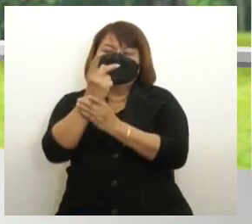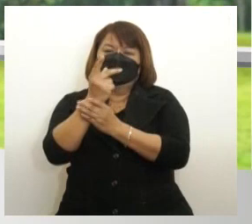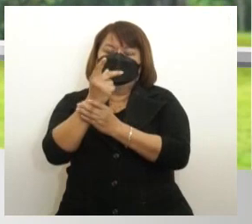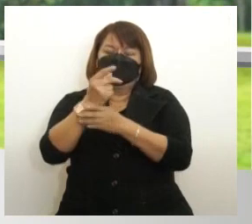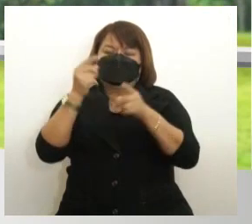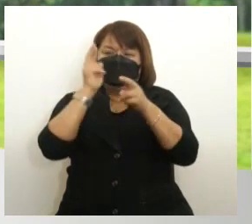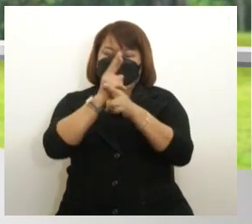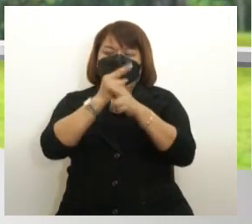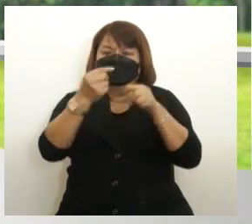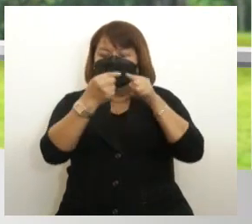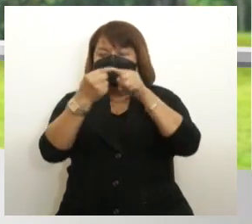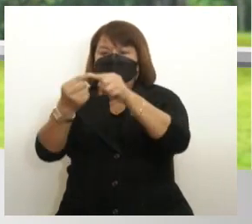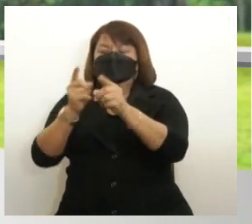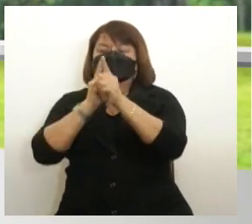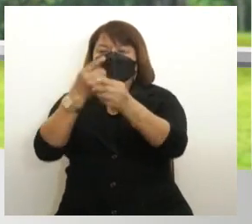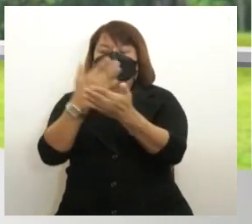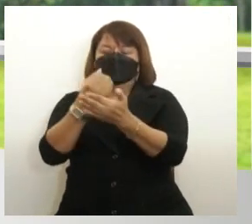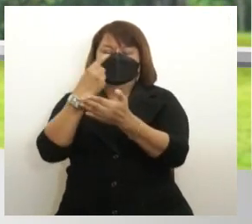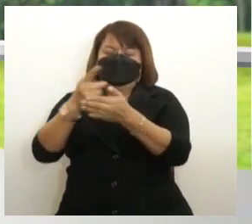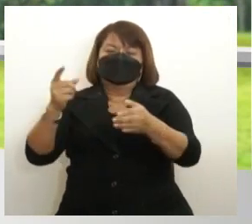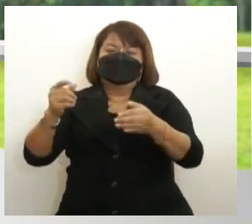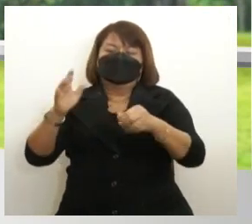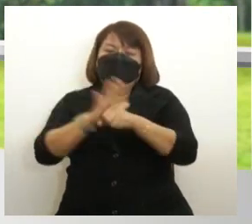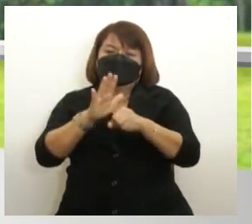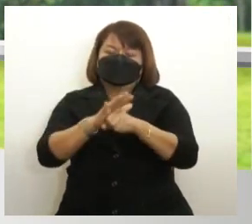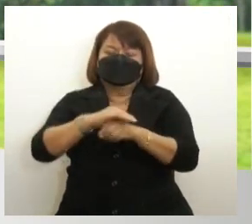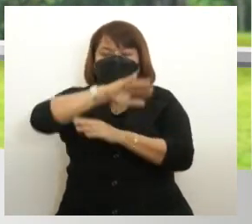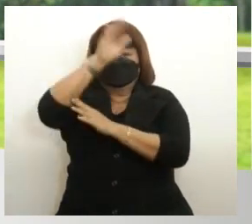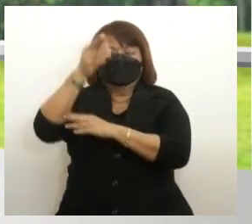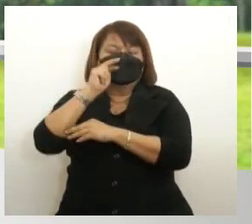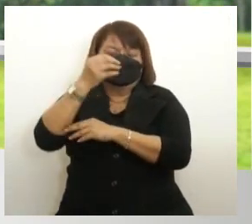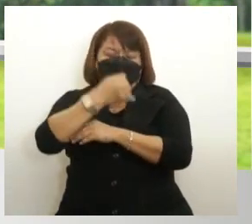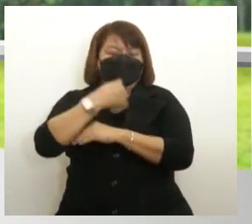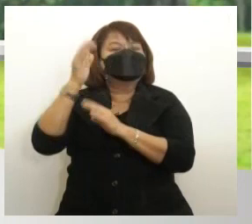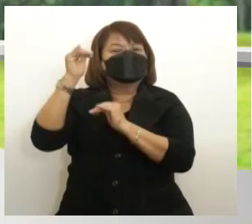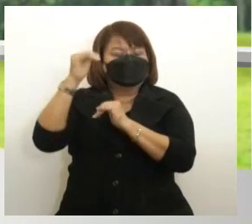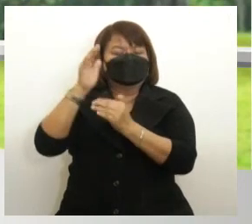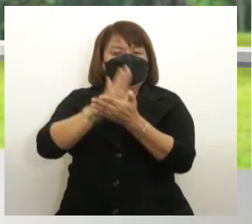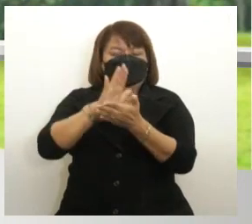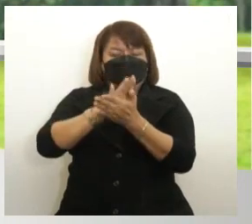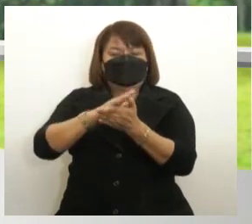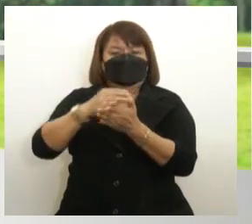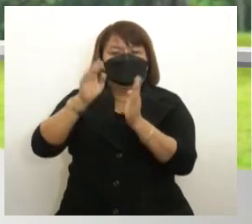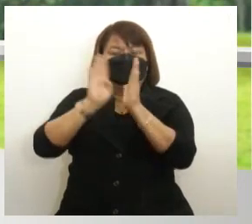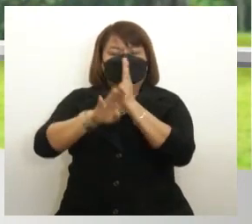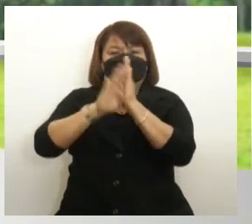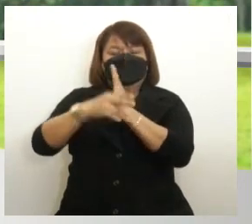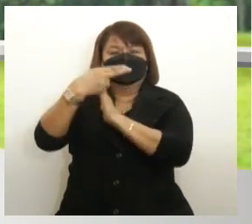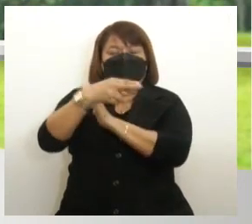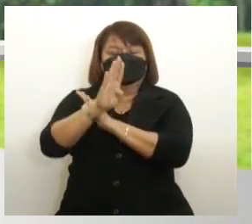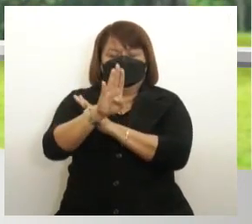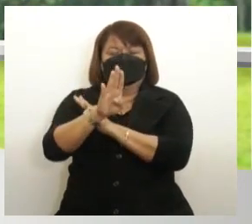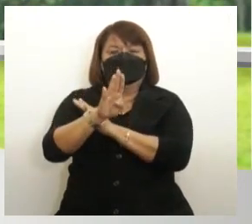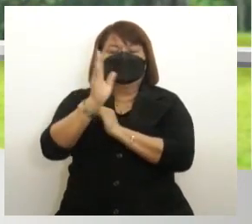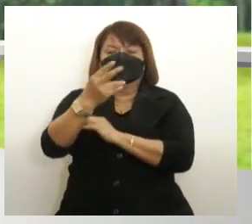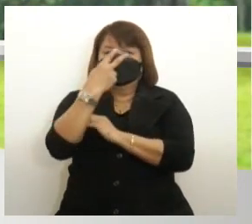ดำริเศรษฐกิจพอเพียงโคกหนองนาแห่งน้ำใจและความหวังของโรงเรียนนาวังศึกษาวิทย์จังหวัดหนองบัวลำพูค่ะท่านผู้ชมทุกท่านคะ